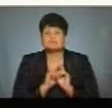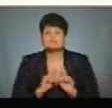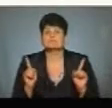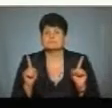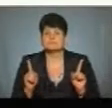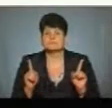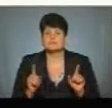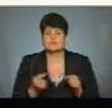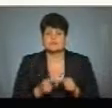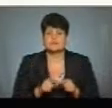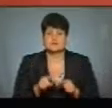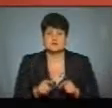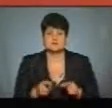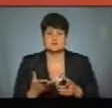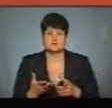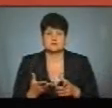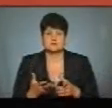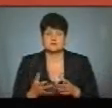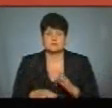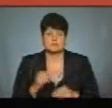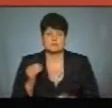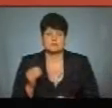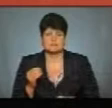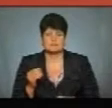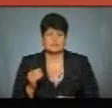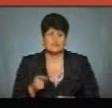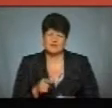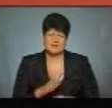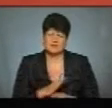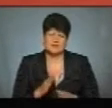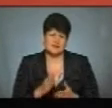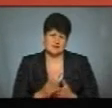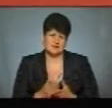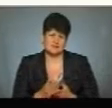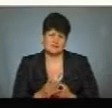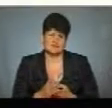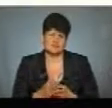Чого ще очікувати в такі зжаті терміни цих? Ну, вони не зовсім